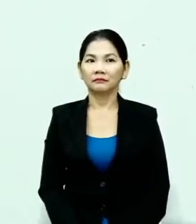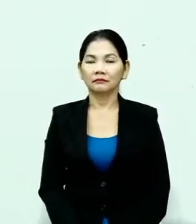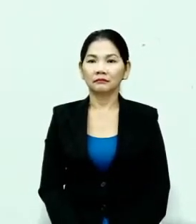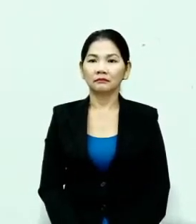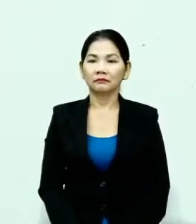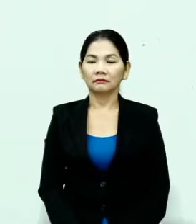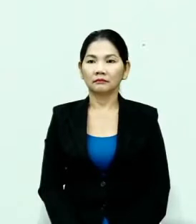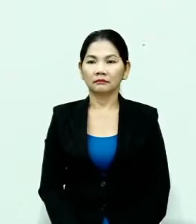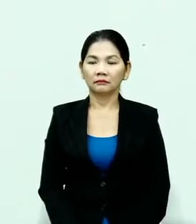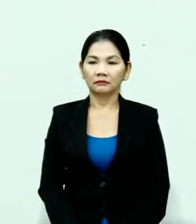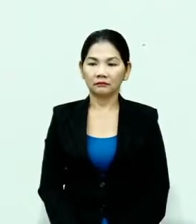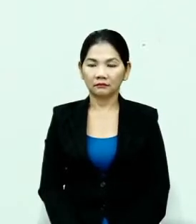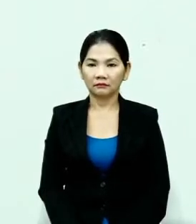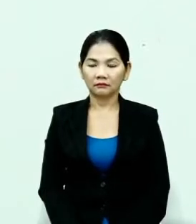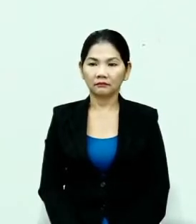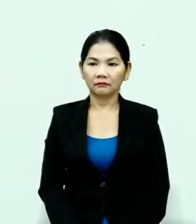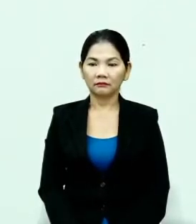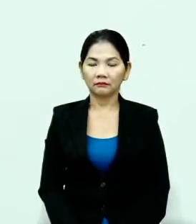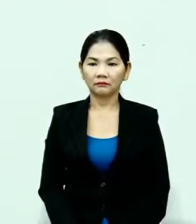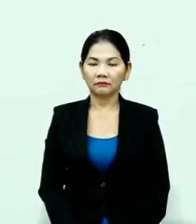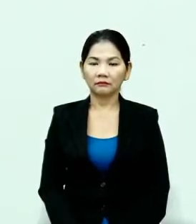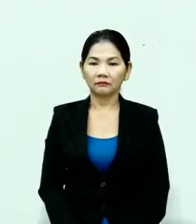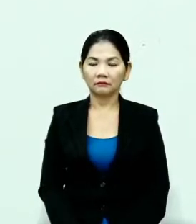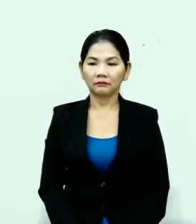sạ sạm